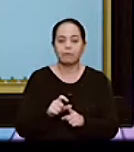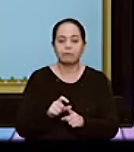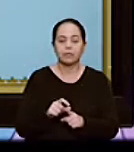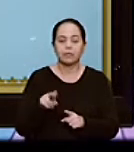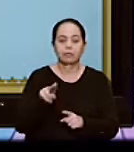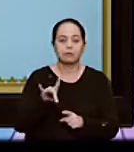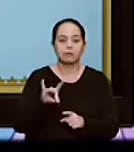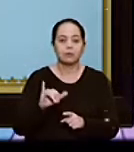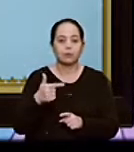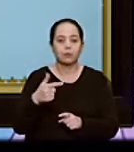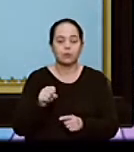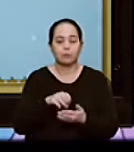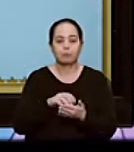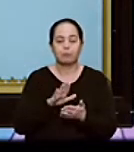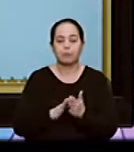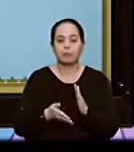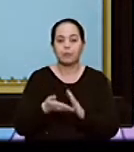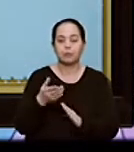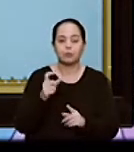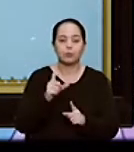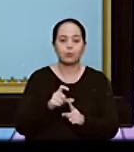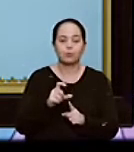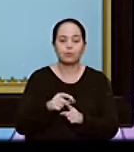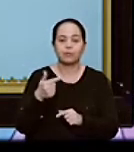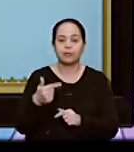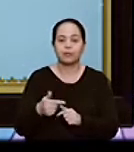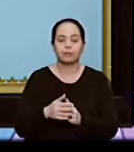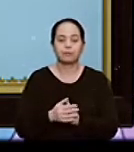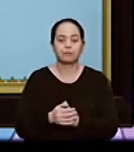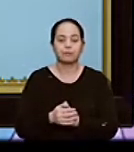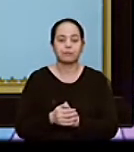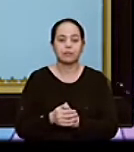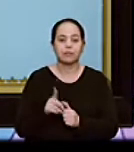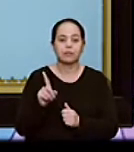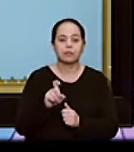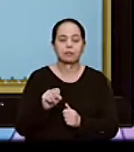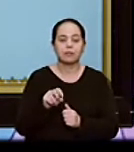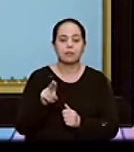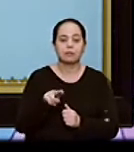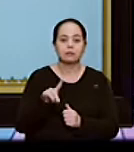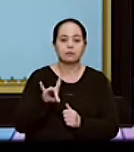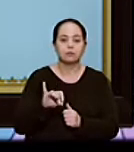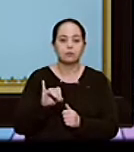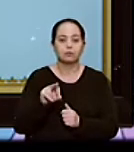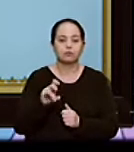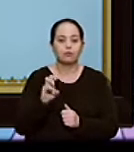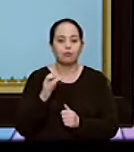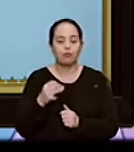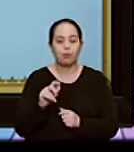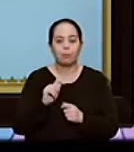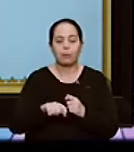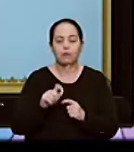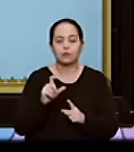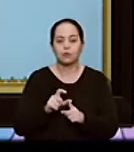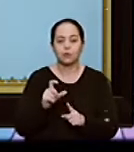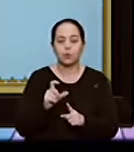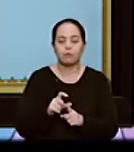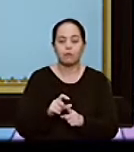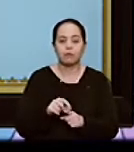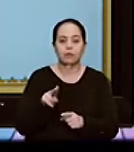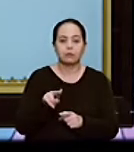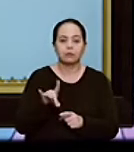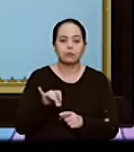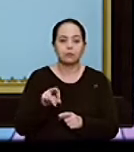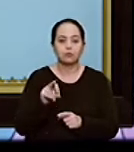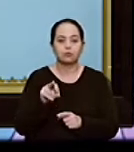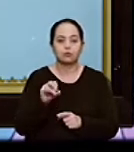Друга. Вставляем пропущенную букву «г». За дружкой. Подбираем проверочное слово.